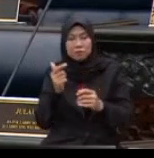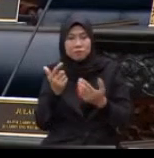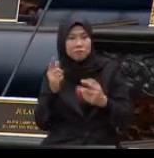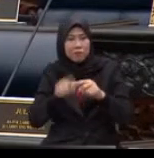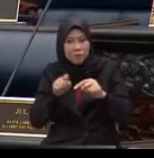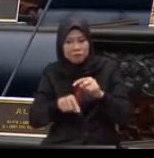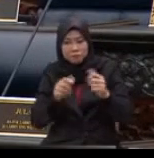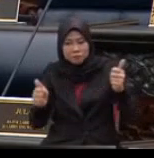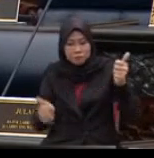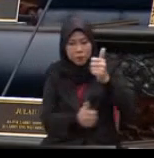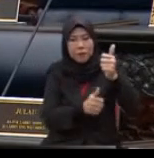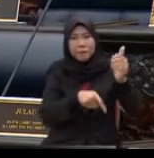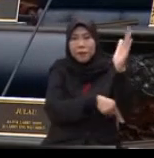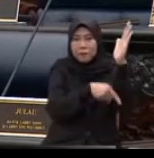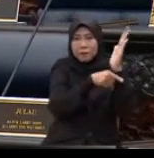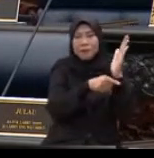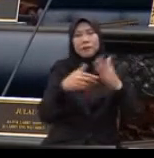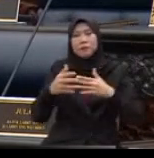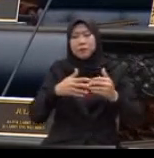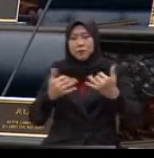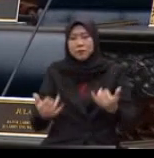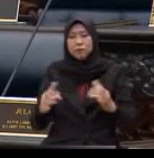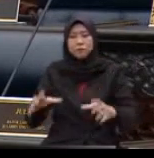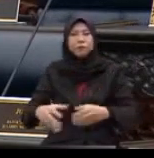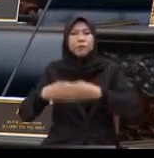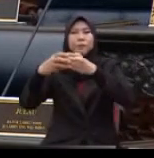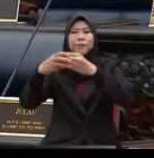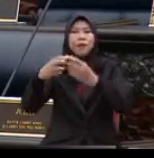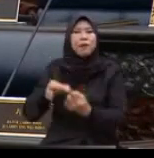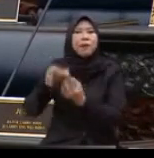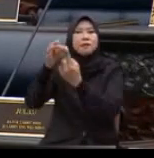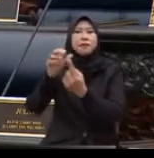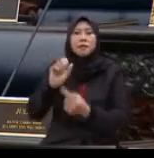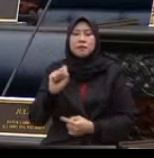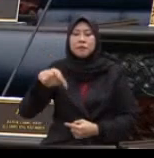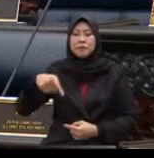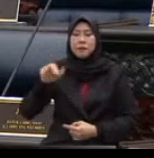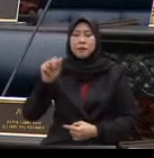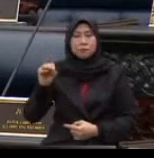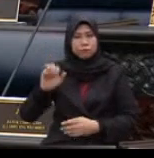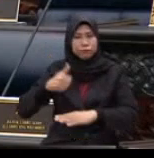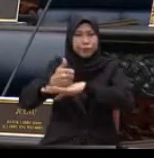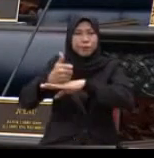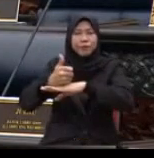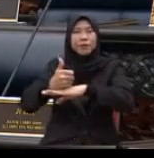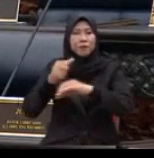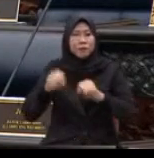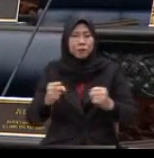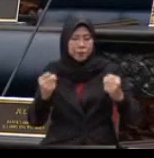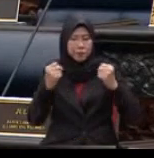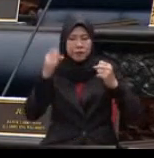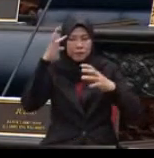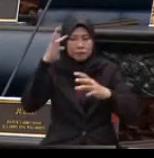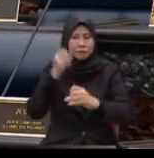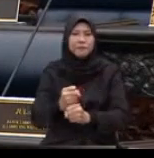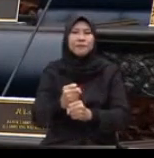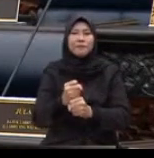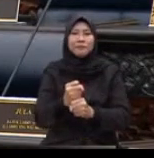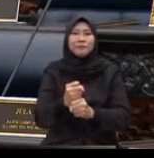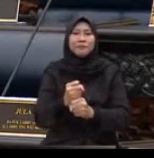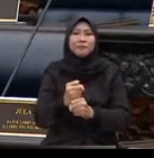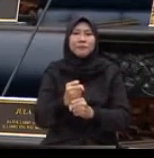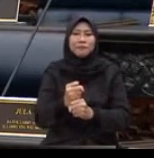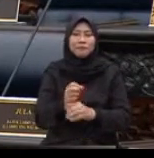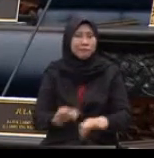diberikan satu Sunan Jaya eee kenikmatan khas untuk sprm bagi memperkukuhkan keyakinan kembali rakyat terhadap